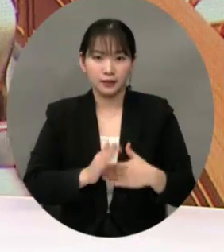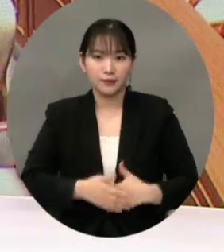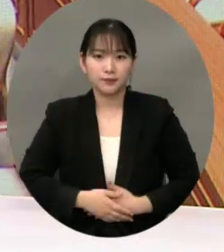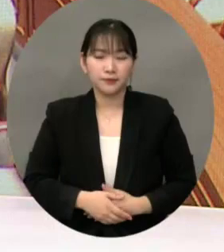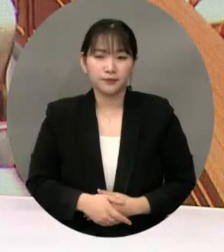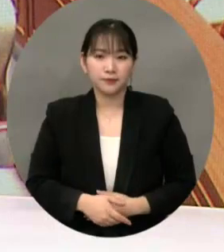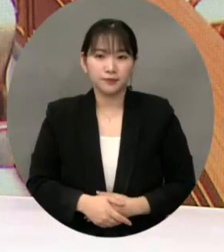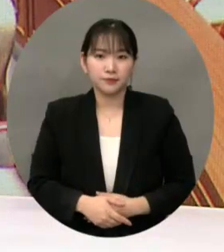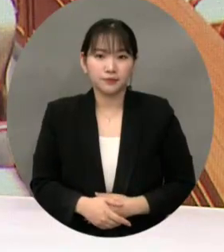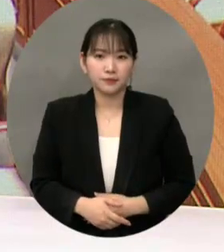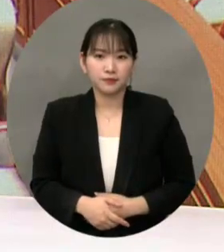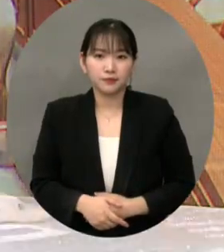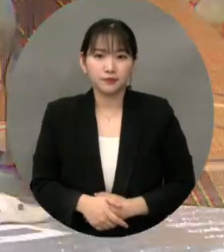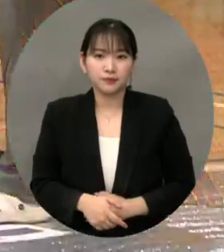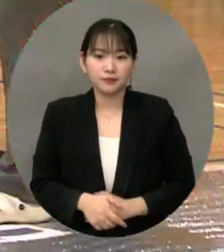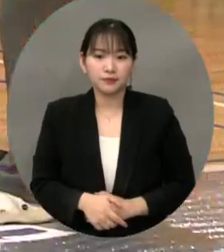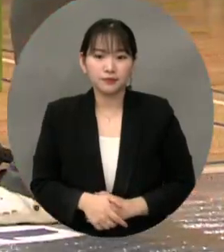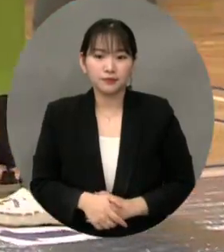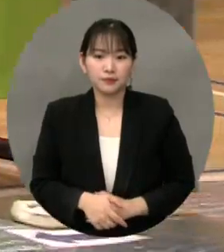박종호 기자입니다.